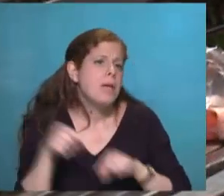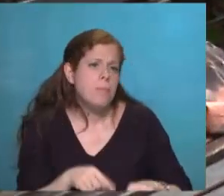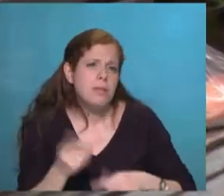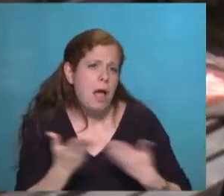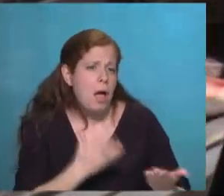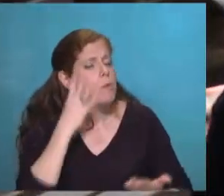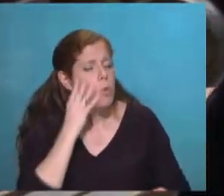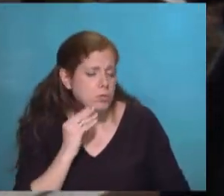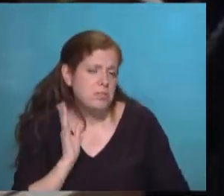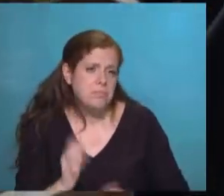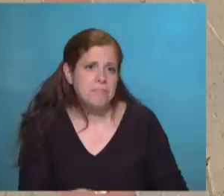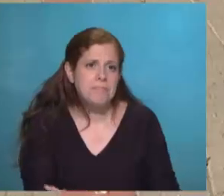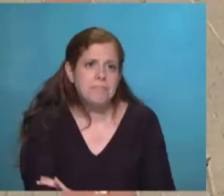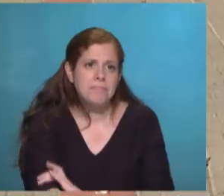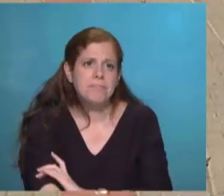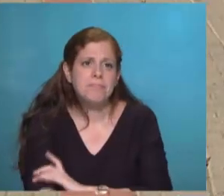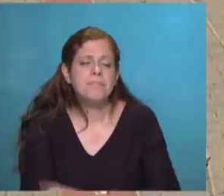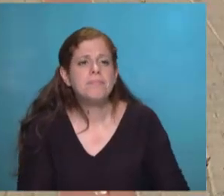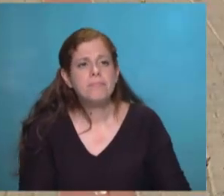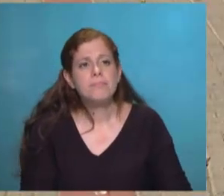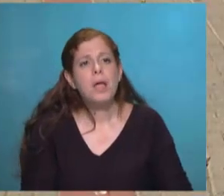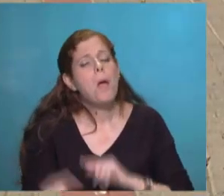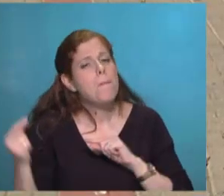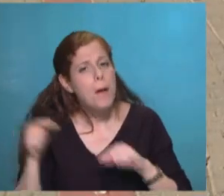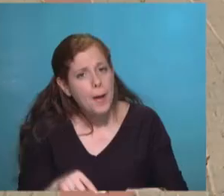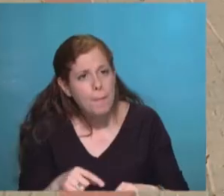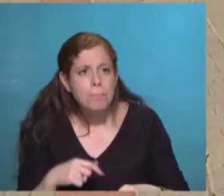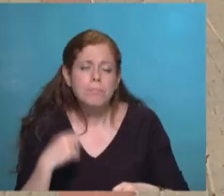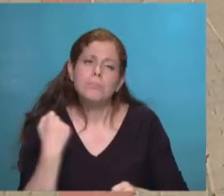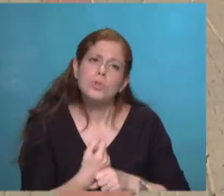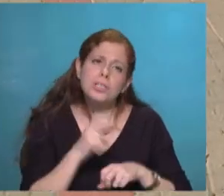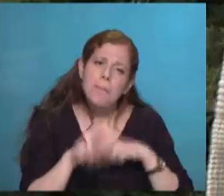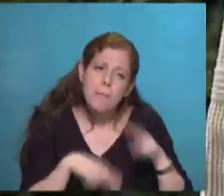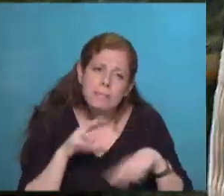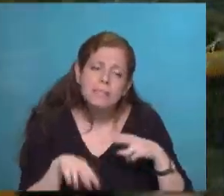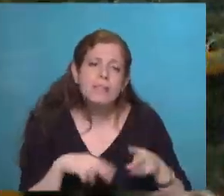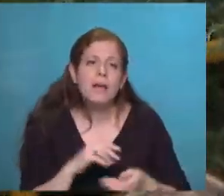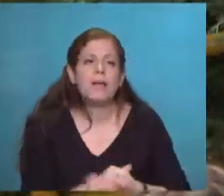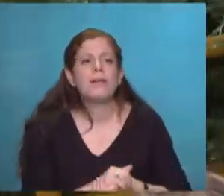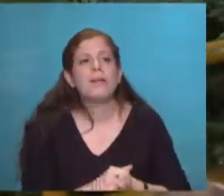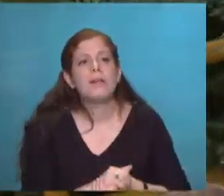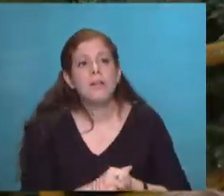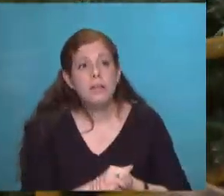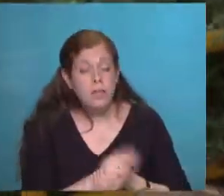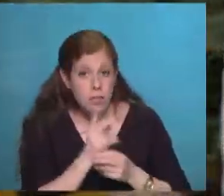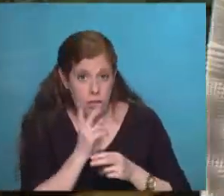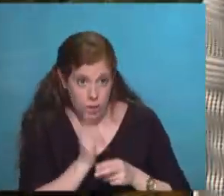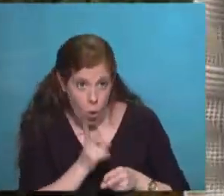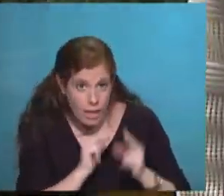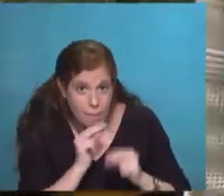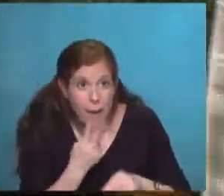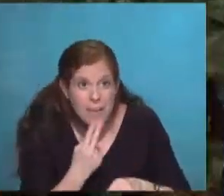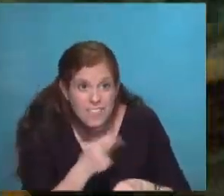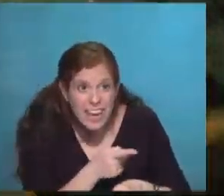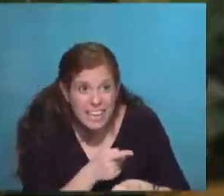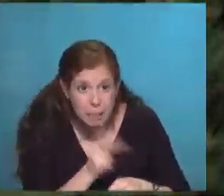Помогаем, приезжаем, к ним нянчимся. Могим, сим бебиситер. А на иврите вы сможете ответить? Я могу перевести. А